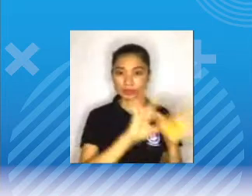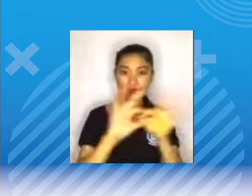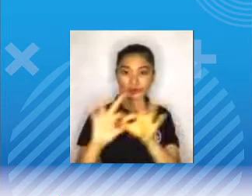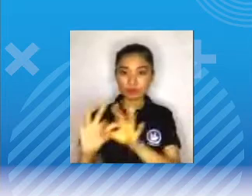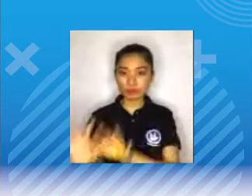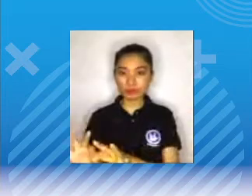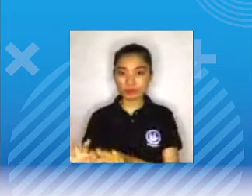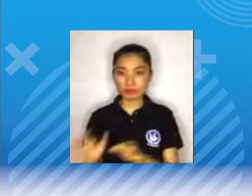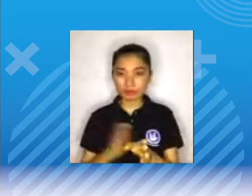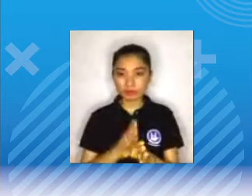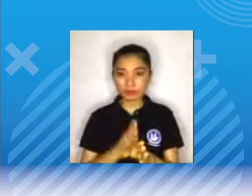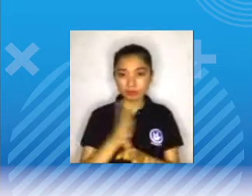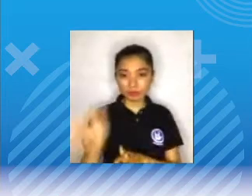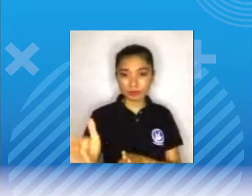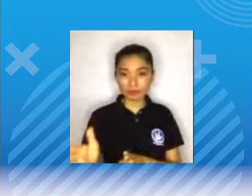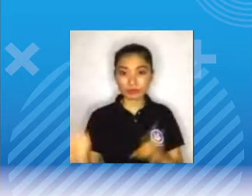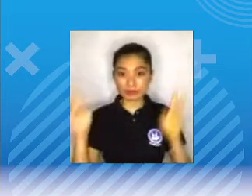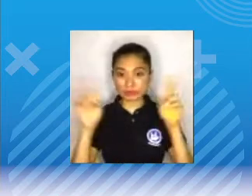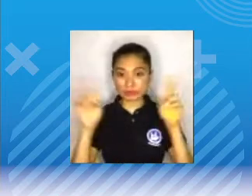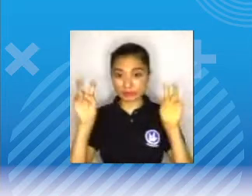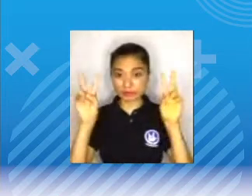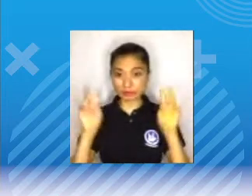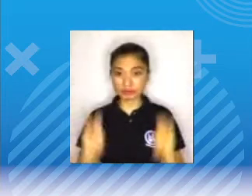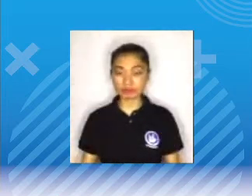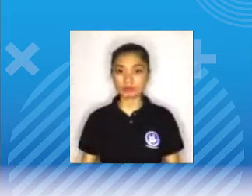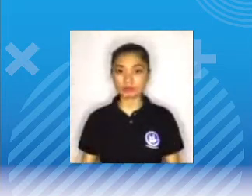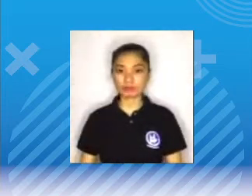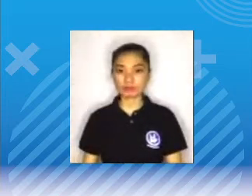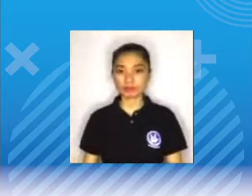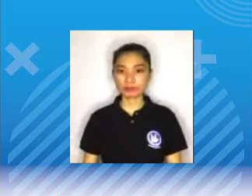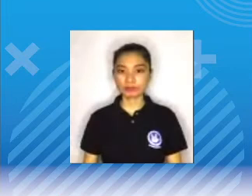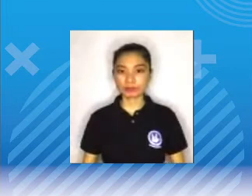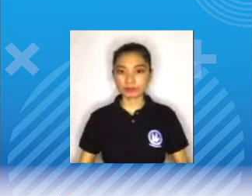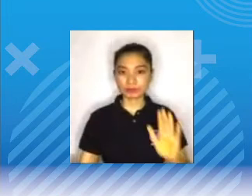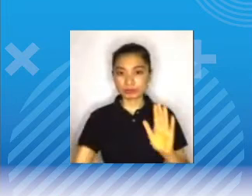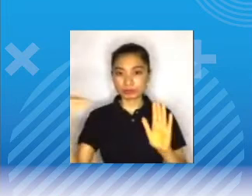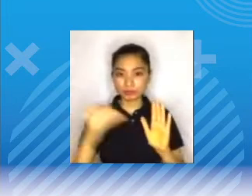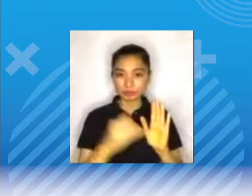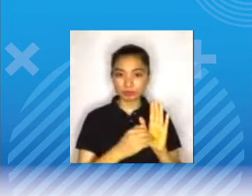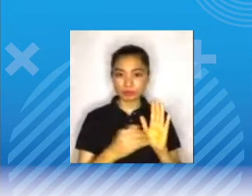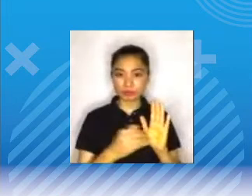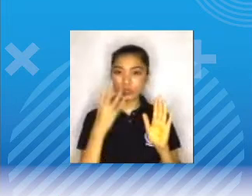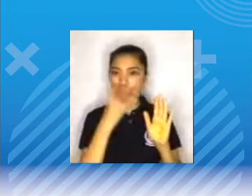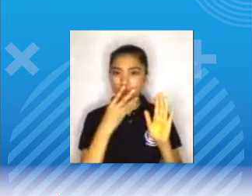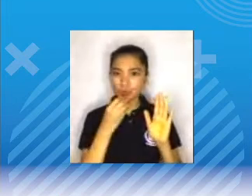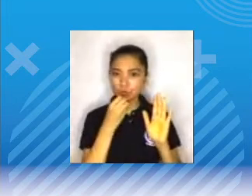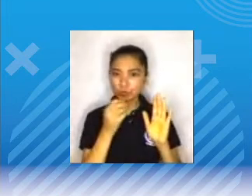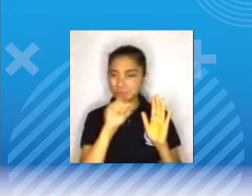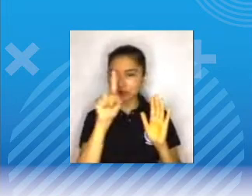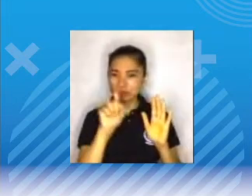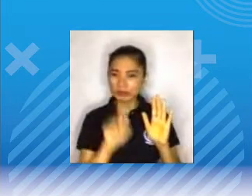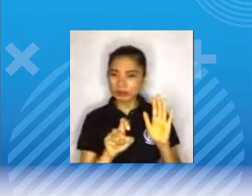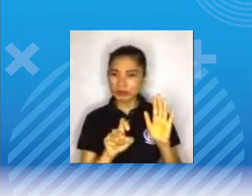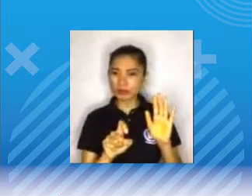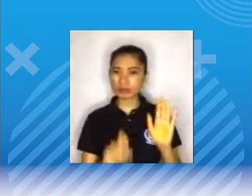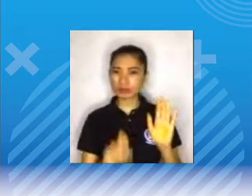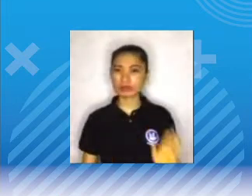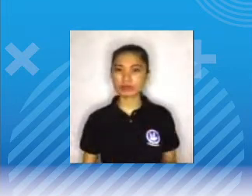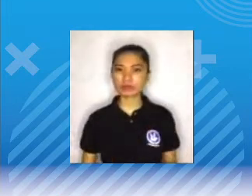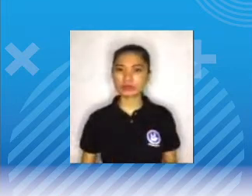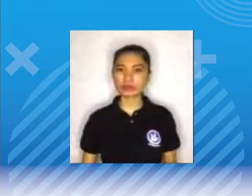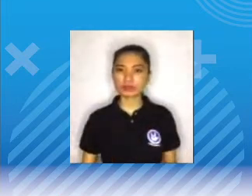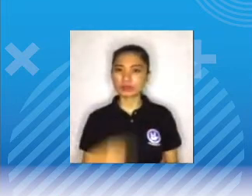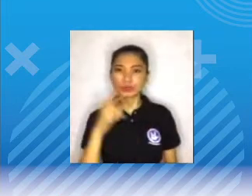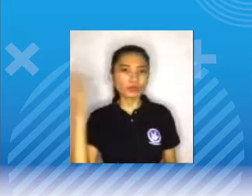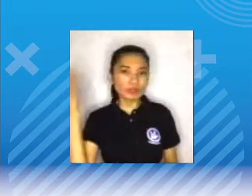So ilagay po natin kung para kanino ang ating katanungan, sino po yung speaker o yung ating presenter